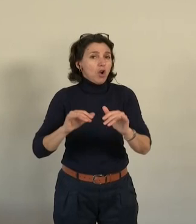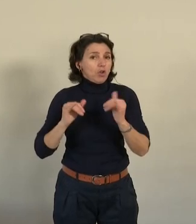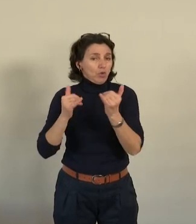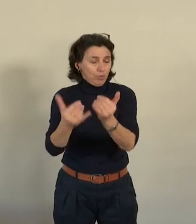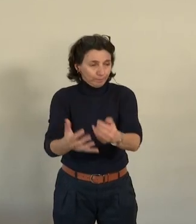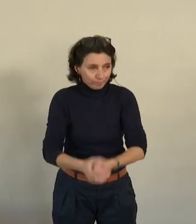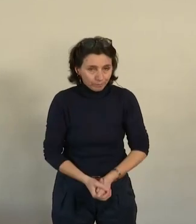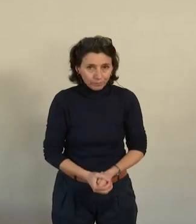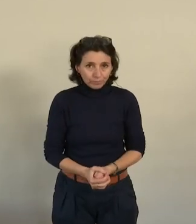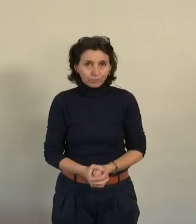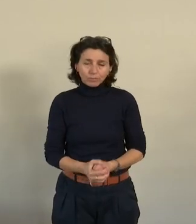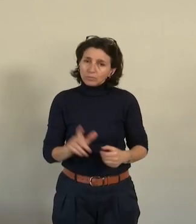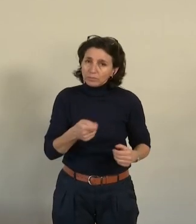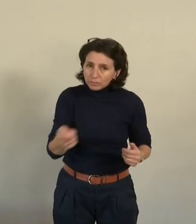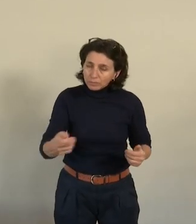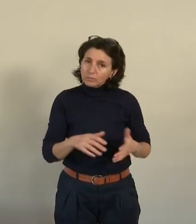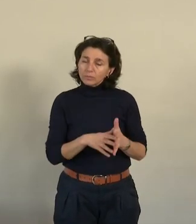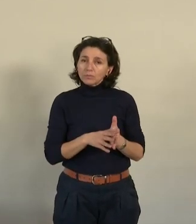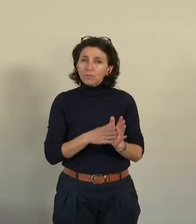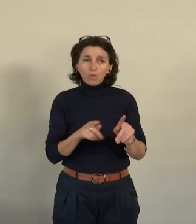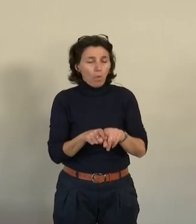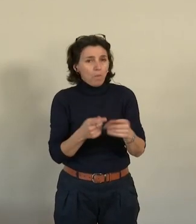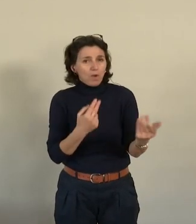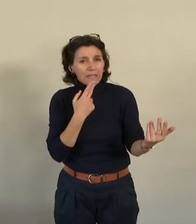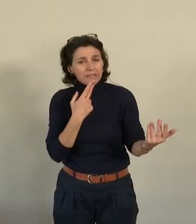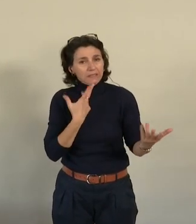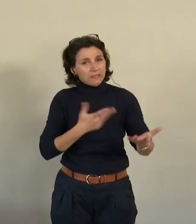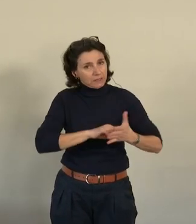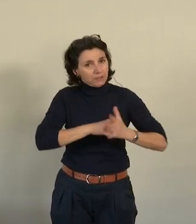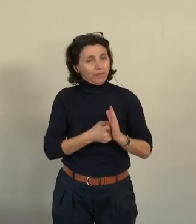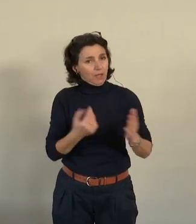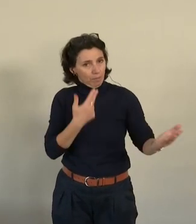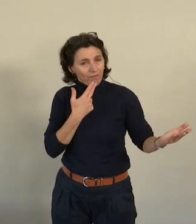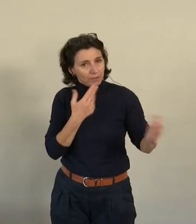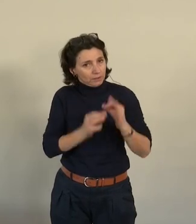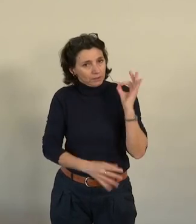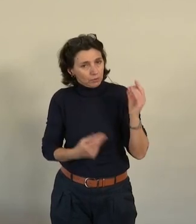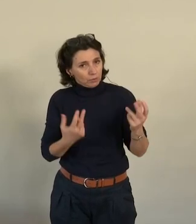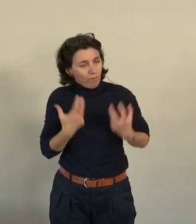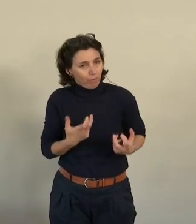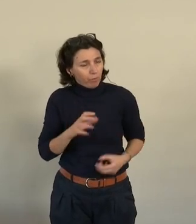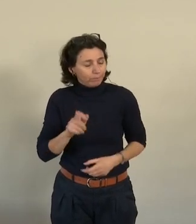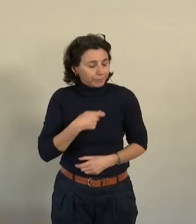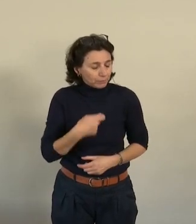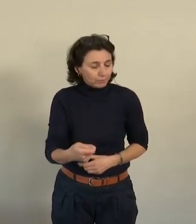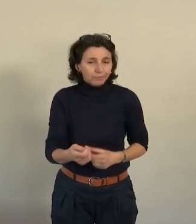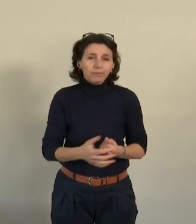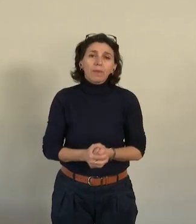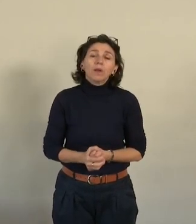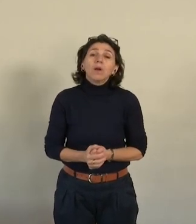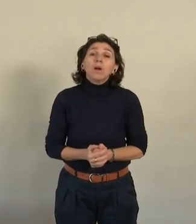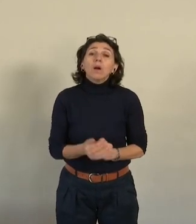beaucoup avec une exigence de de d'efficacité évidemment là j'ai